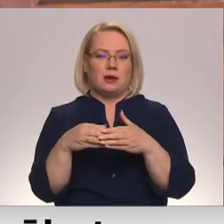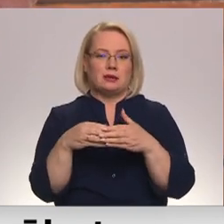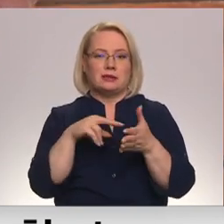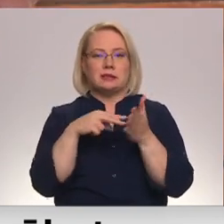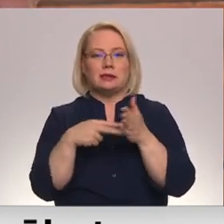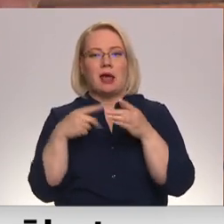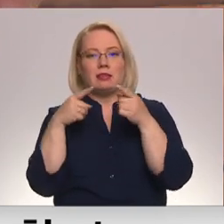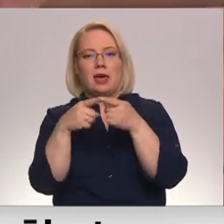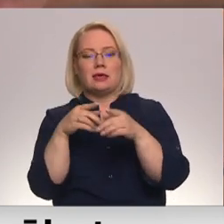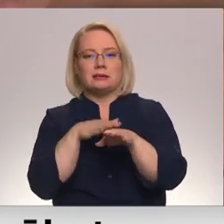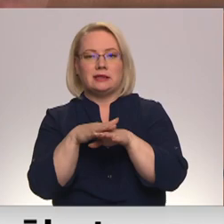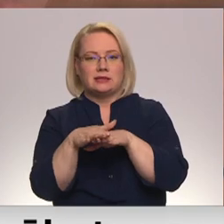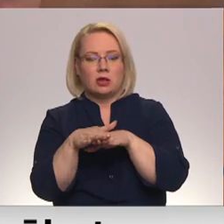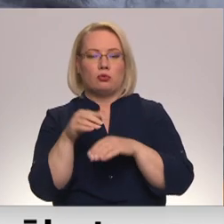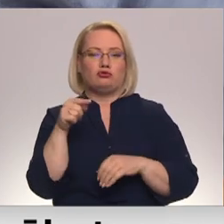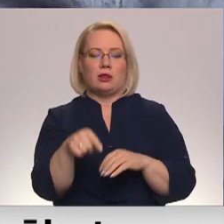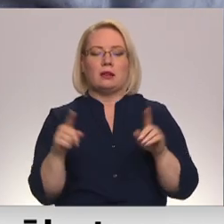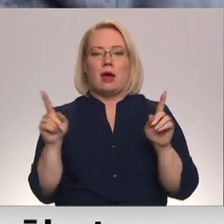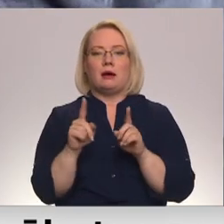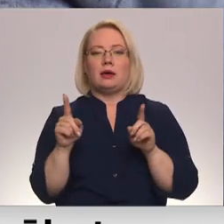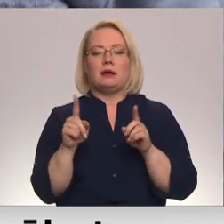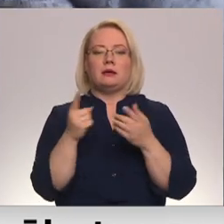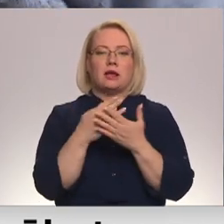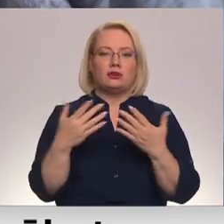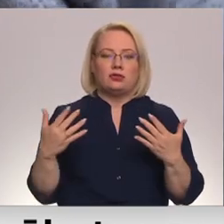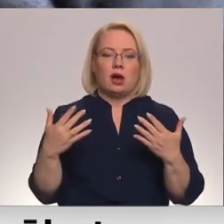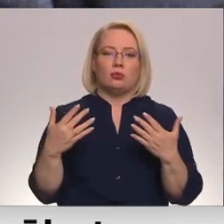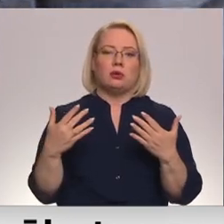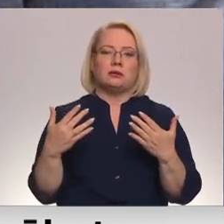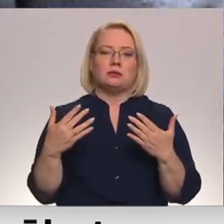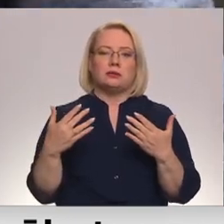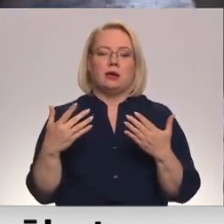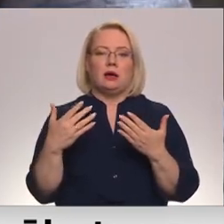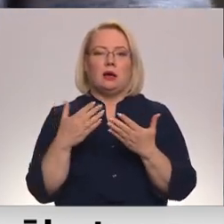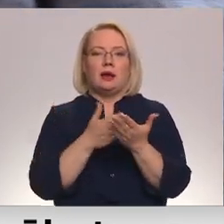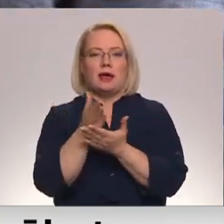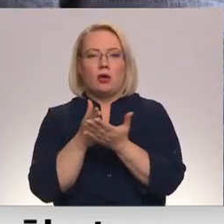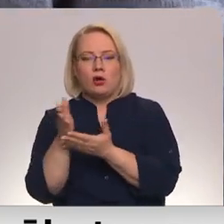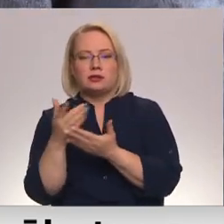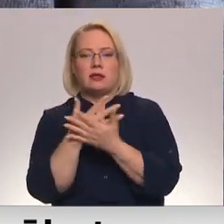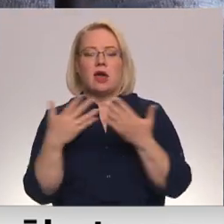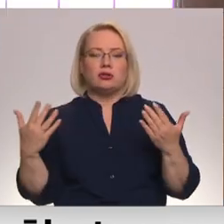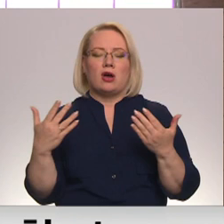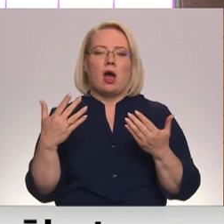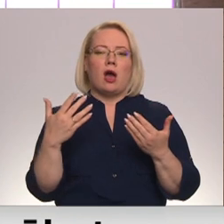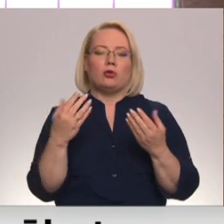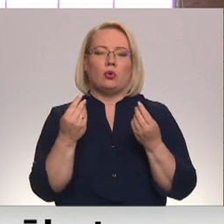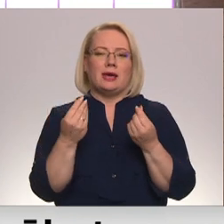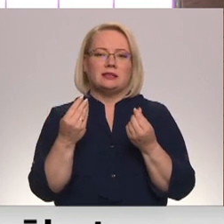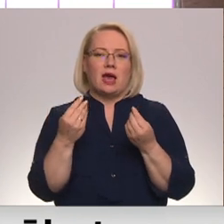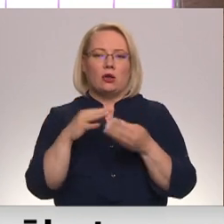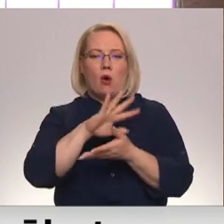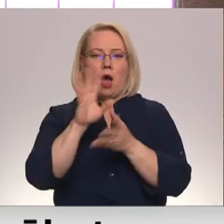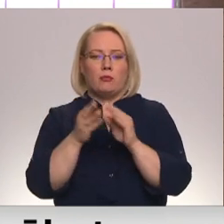stratēģija īstenošana, tie ir dažādos teritorijās dažādi līdzekļu apjomi, kur